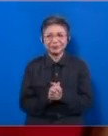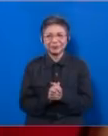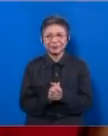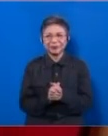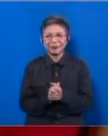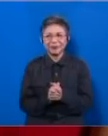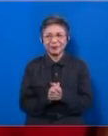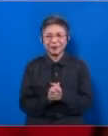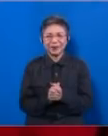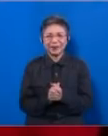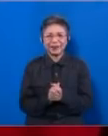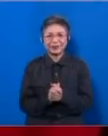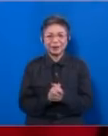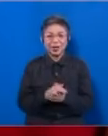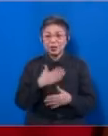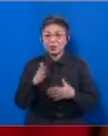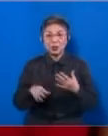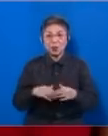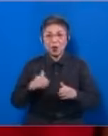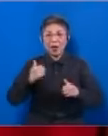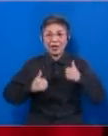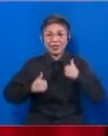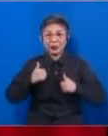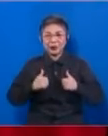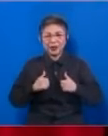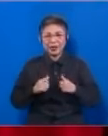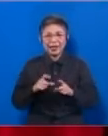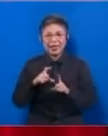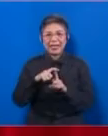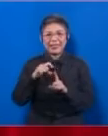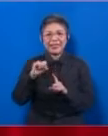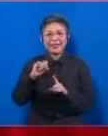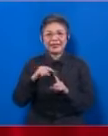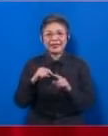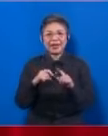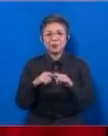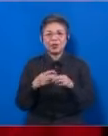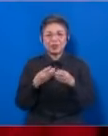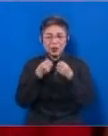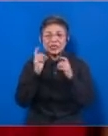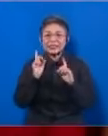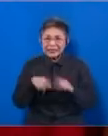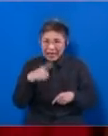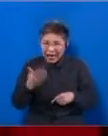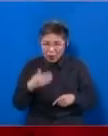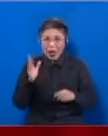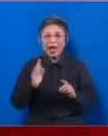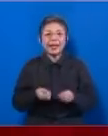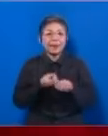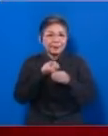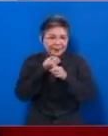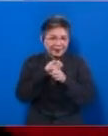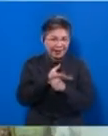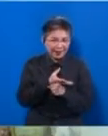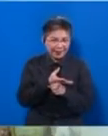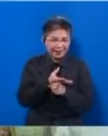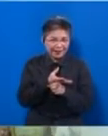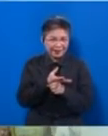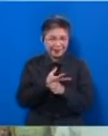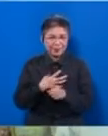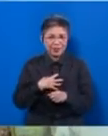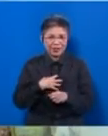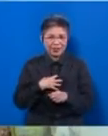Mari. Di setiap lakon yang dimainkan, Distra Budaya selalu menyampaikan pesannya. Mari tenang ku era manis.